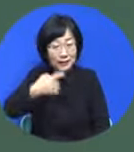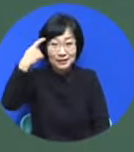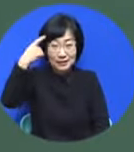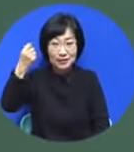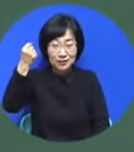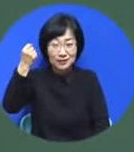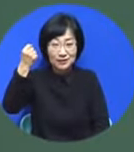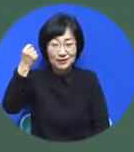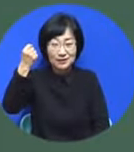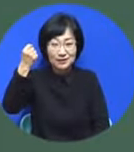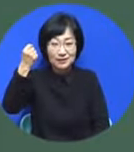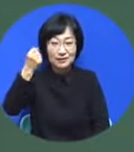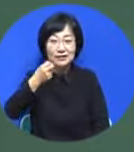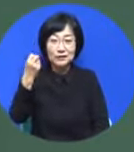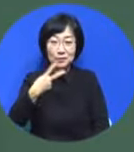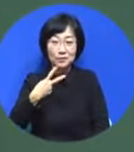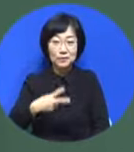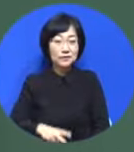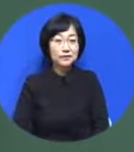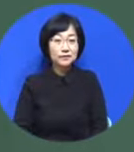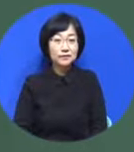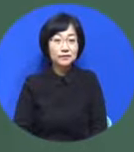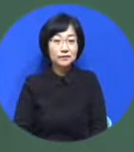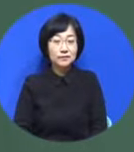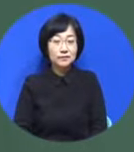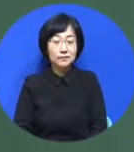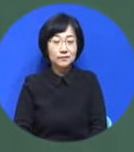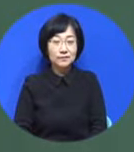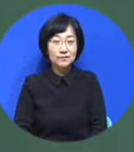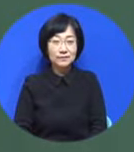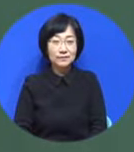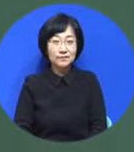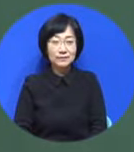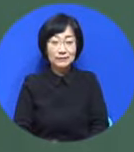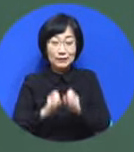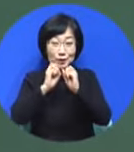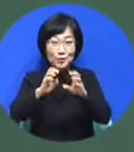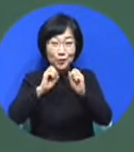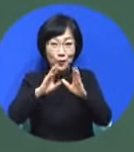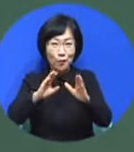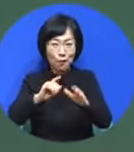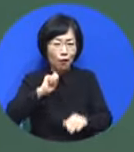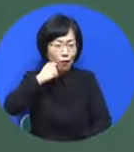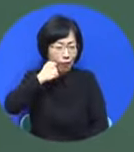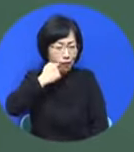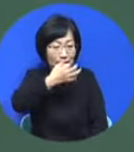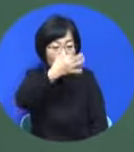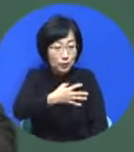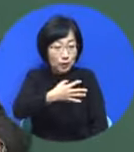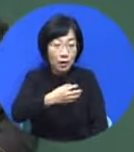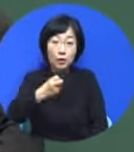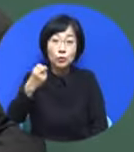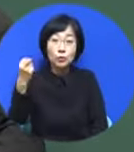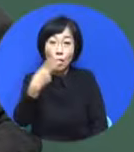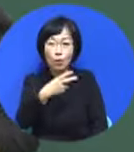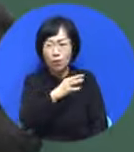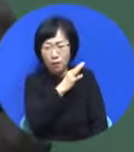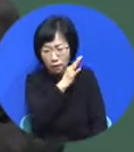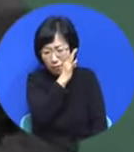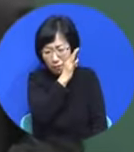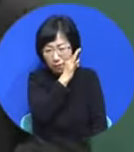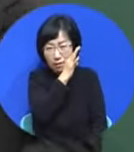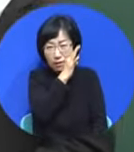past. 그리고 전도가 어려울 뿐만 아니라 부끄러웠어요. Not only was evangelism difficult, I was embarrassed